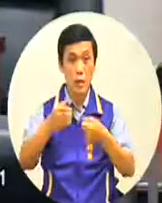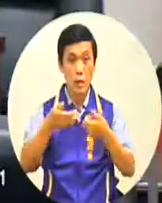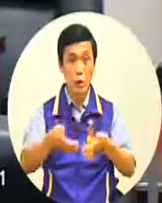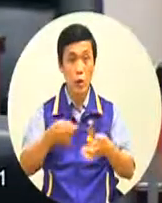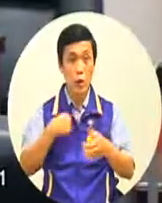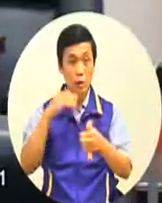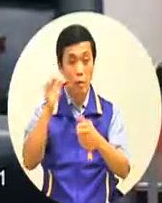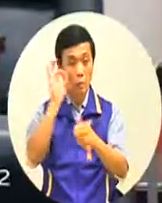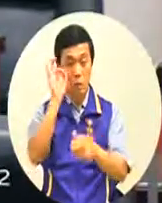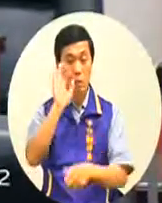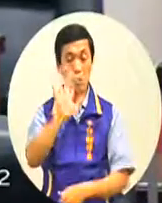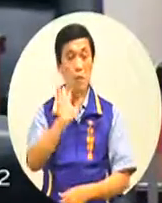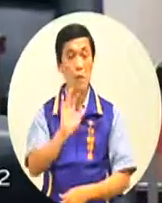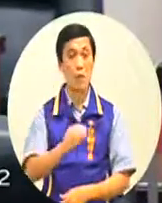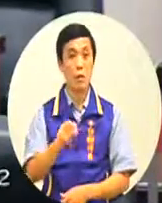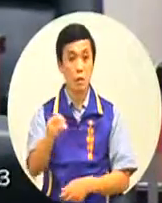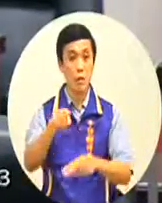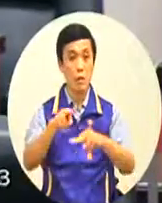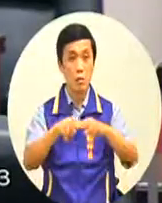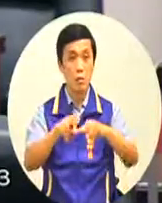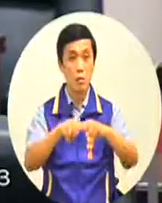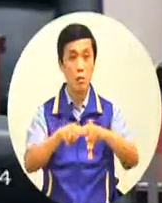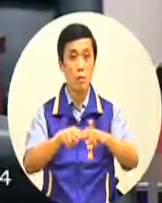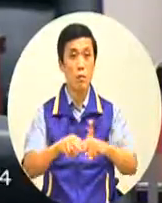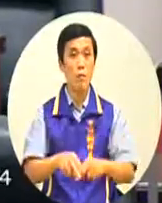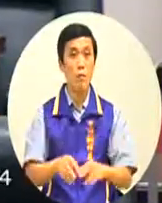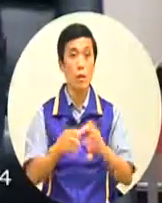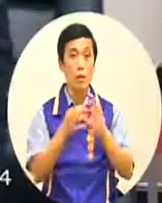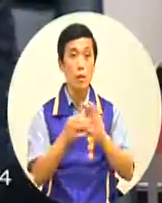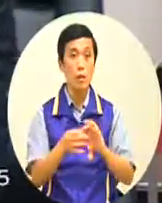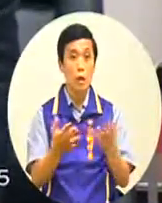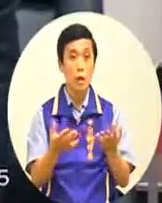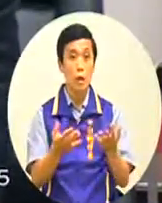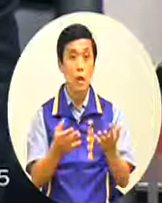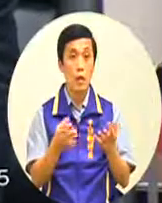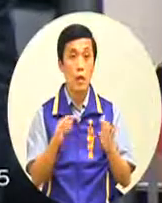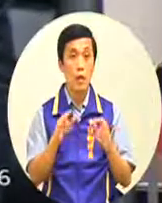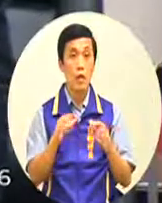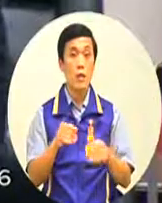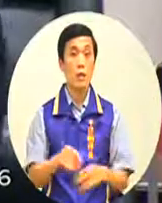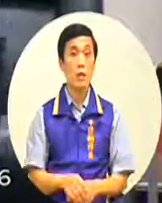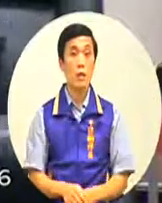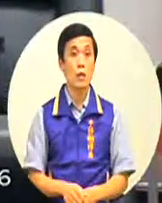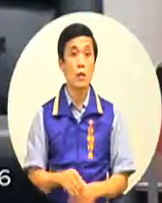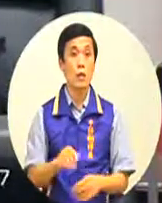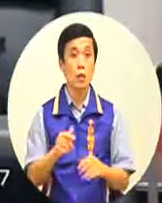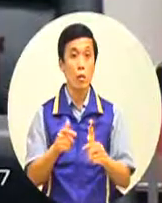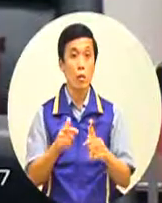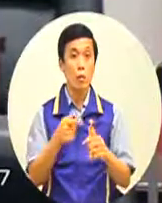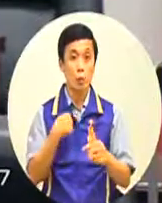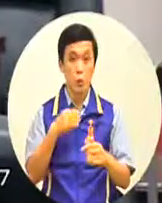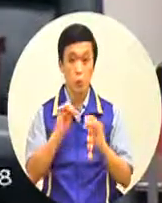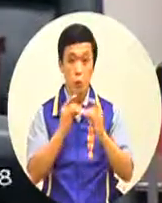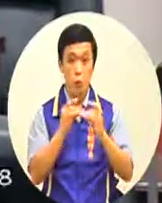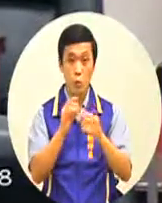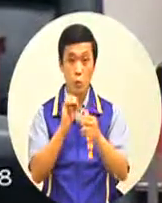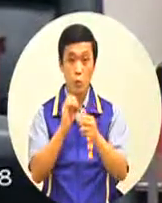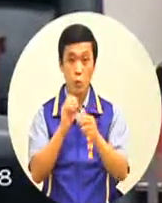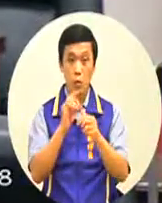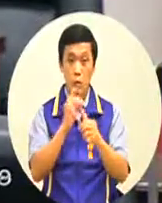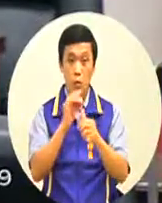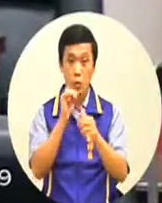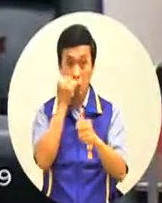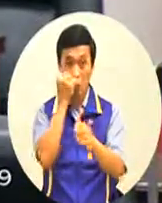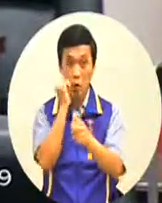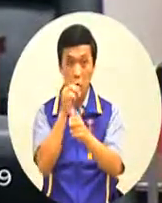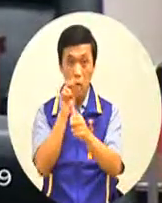知道，这样就好了。好，坐下。所以哦，这要讲来出气啦，唔是要讲刁工讲哦，要甲恁洗面